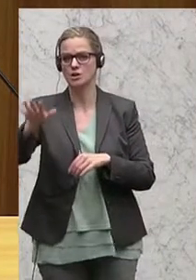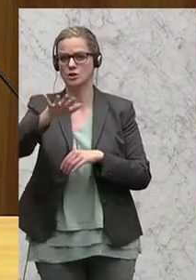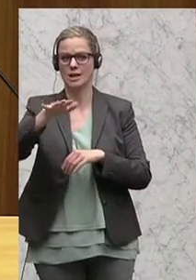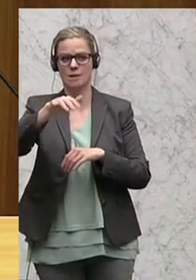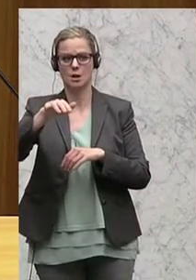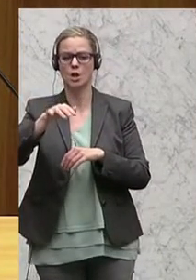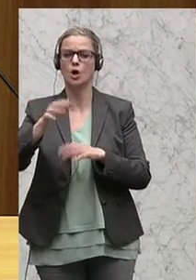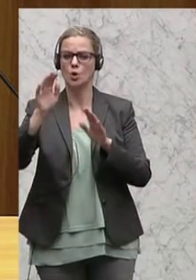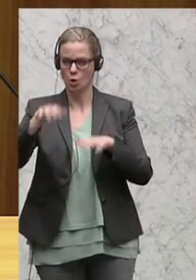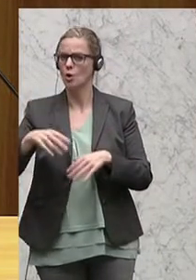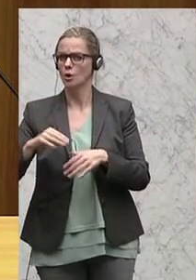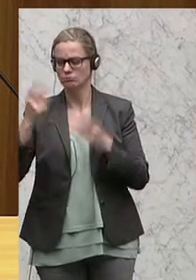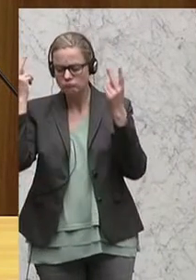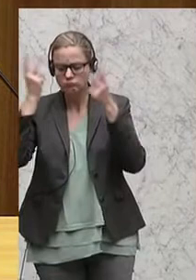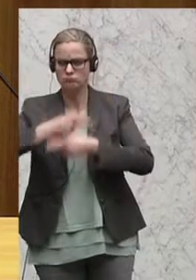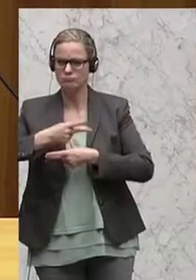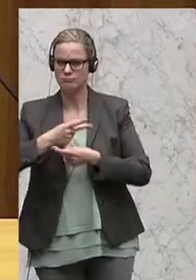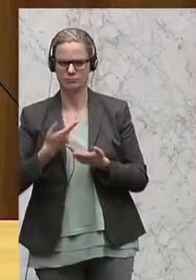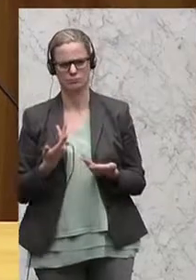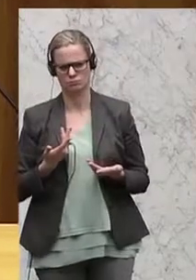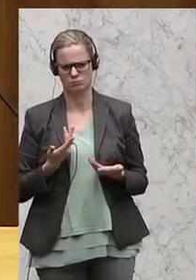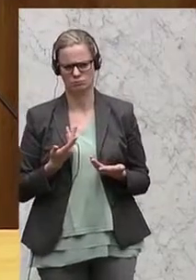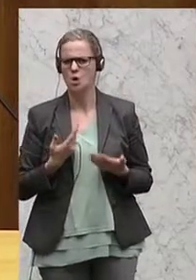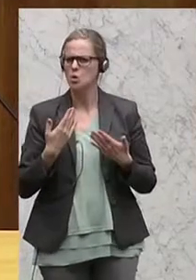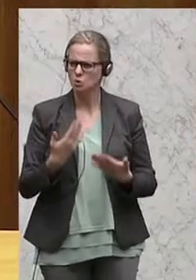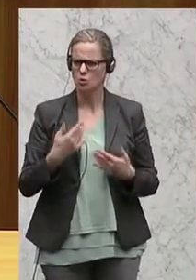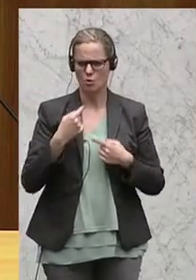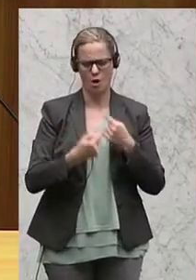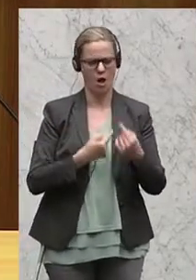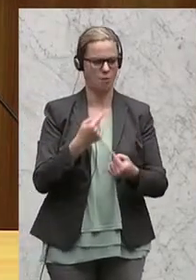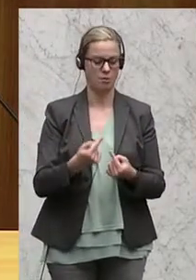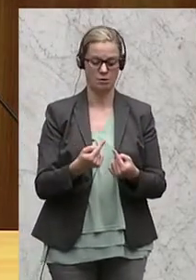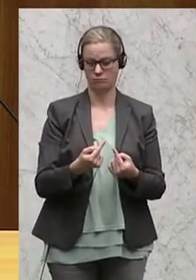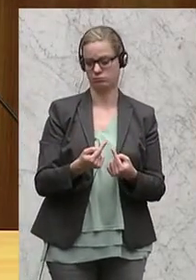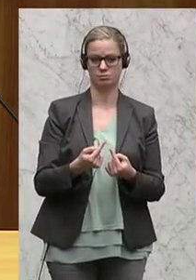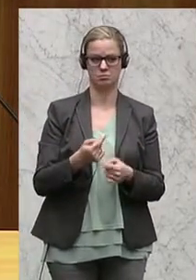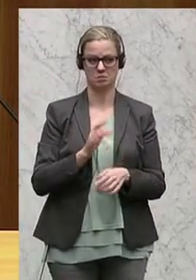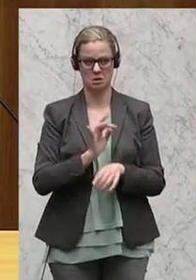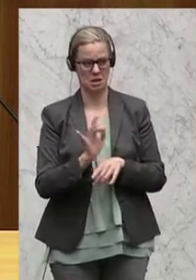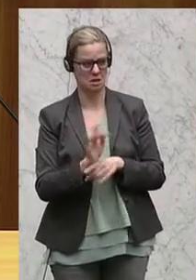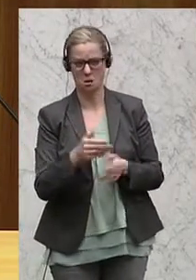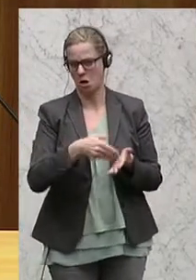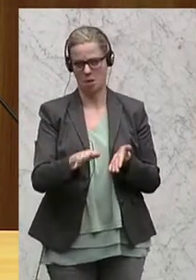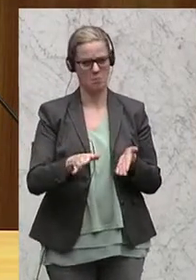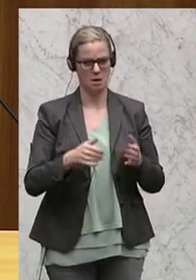diesen Dingen vorbehaltlos zustimmen, das ist eine Vorgehensweise, die wir sehr kritisch sehen und